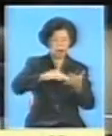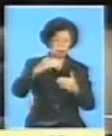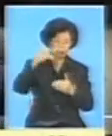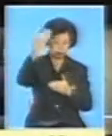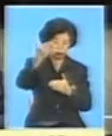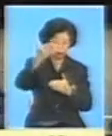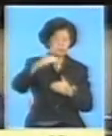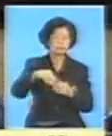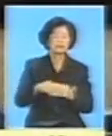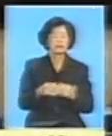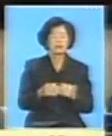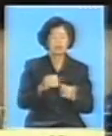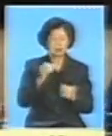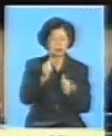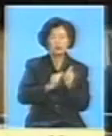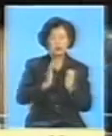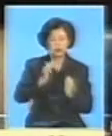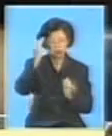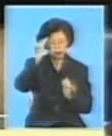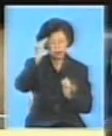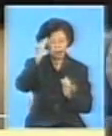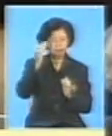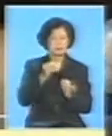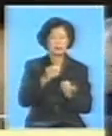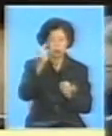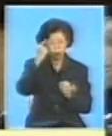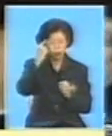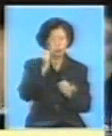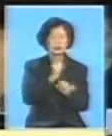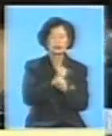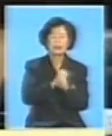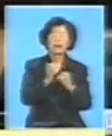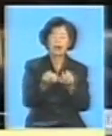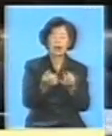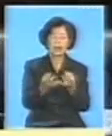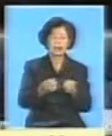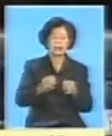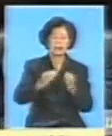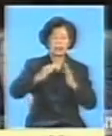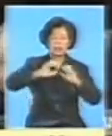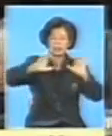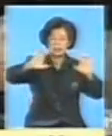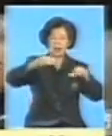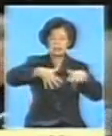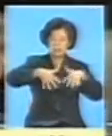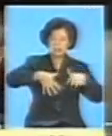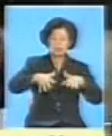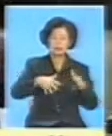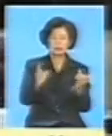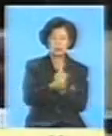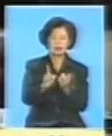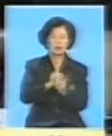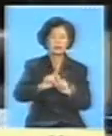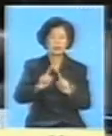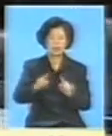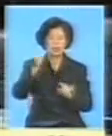ะครับในอันที่รู้ว่าเราจะเดินไปอย่างไรนะครับทั้งรัฐบาลเอกชนประชาชนประชาสังคมต่างๆต้องรู้ทั้งหมดนะครับ